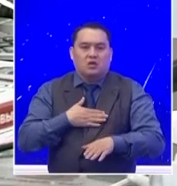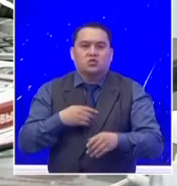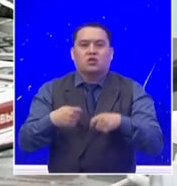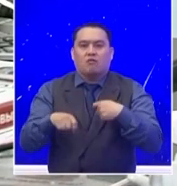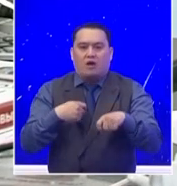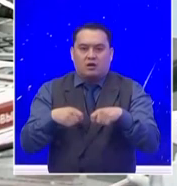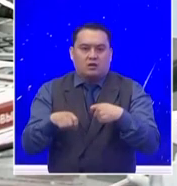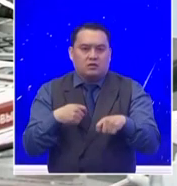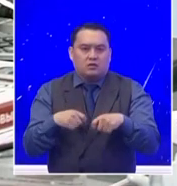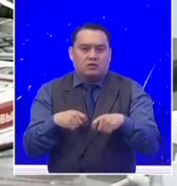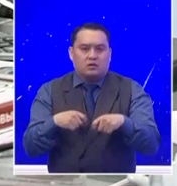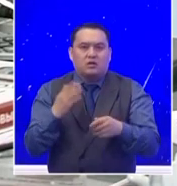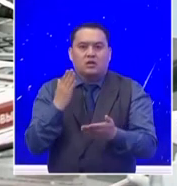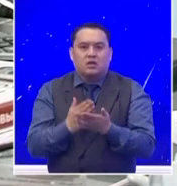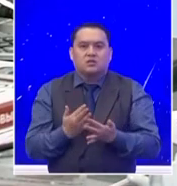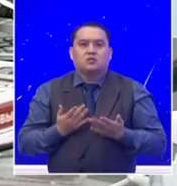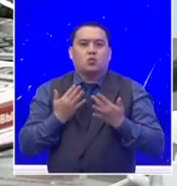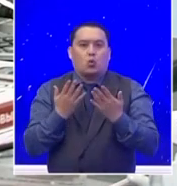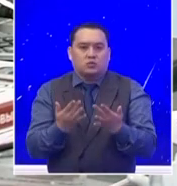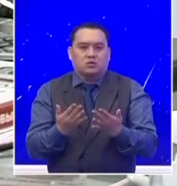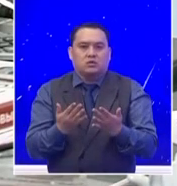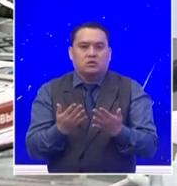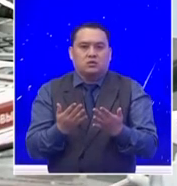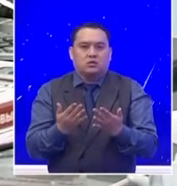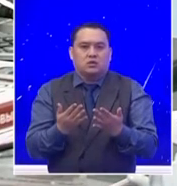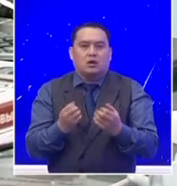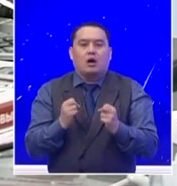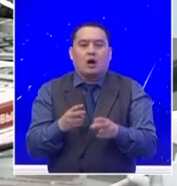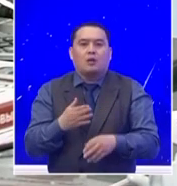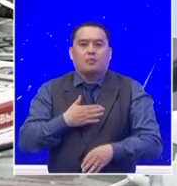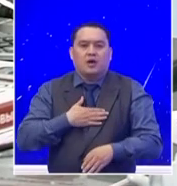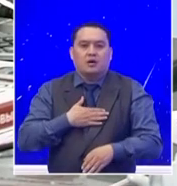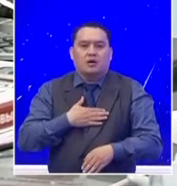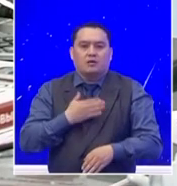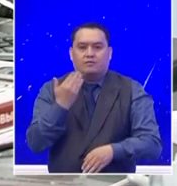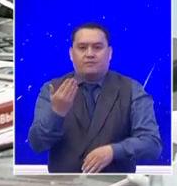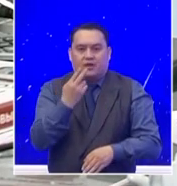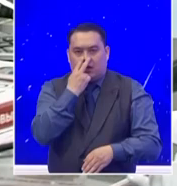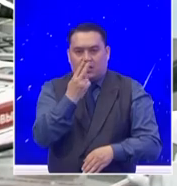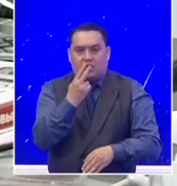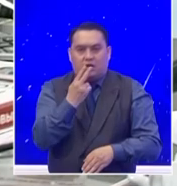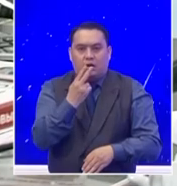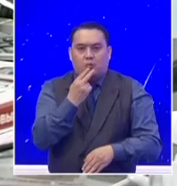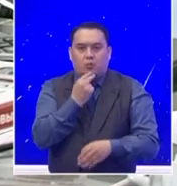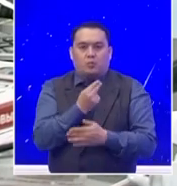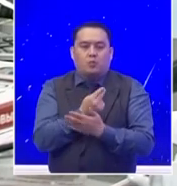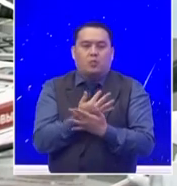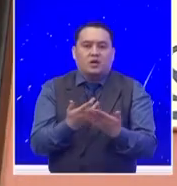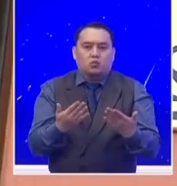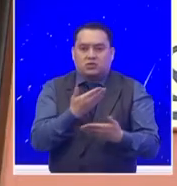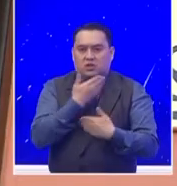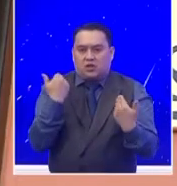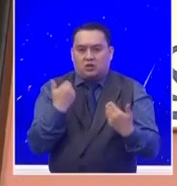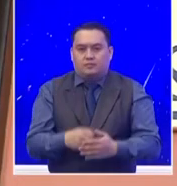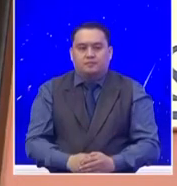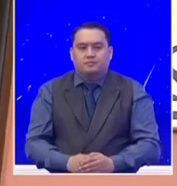он имеет спрос. И аналогов пока Эковейфу и нашей продукции в Казахстане нет.